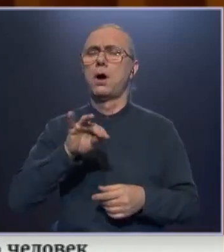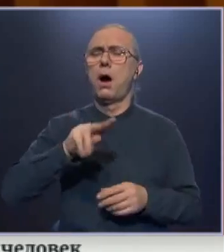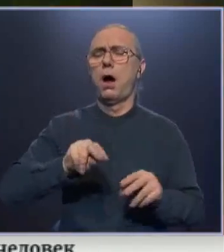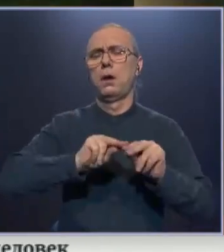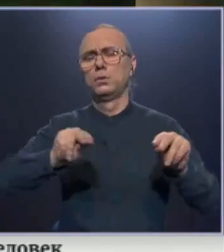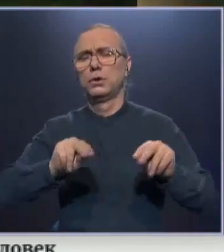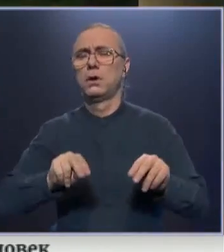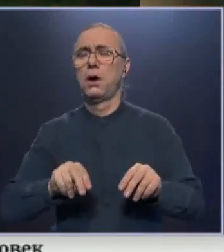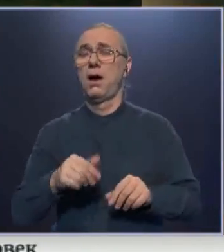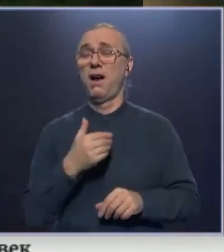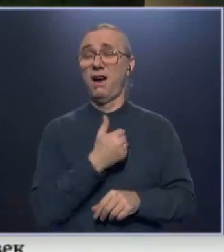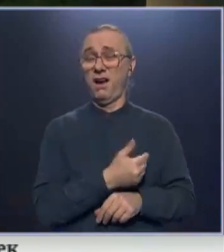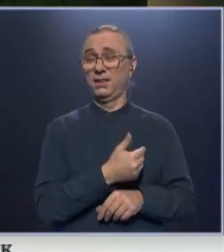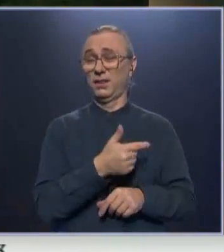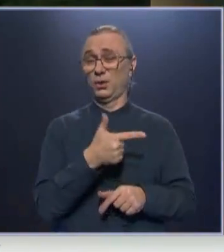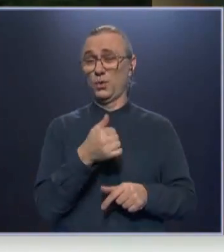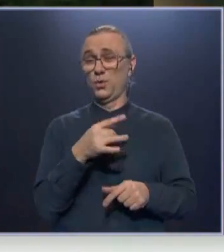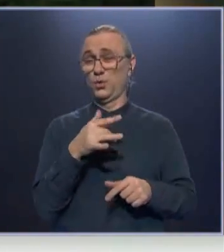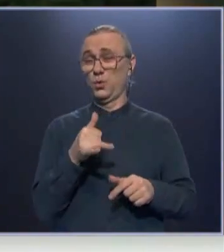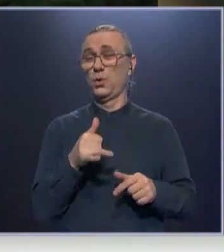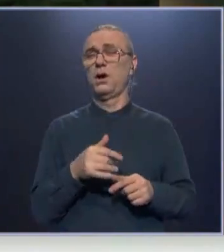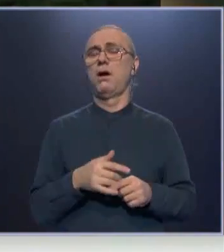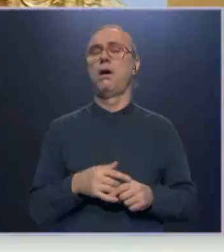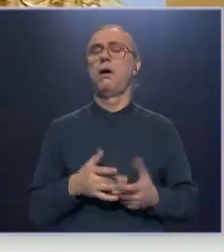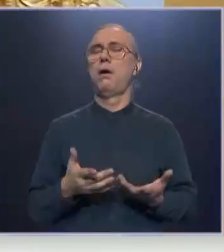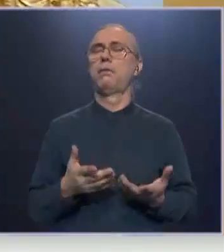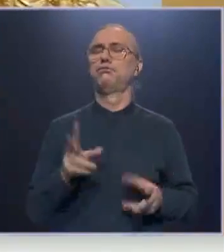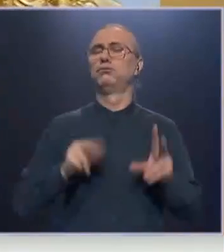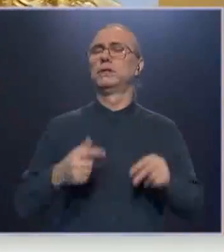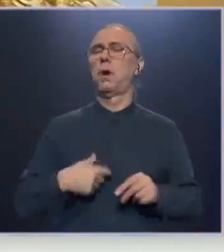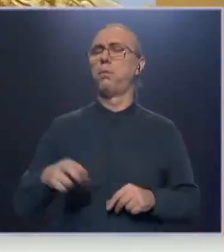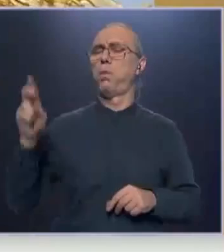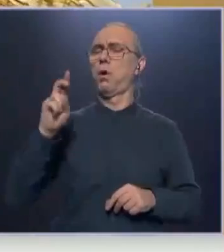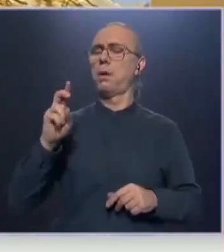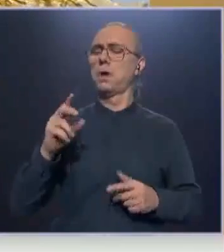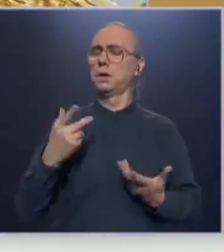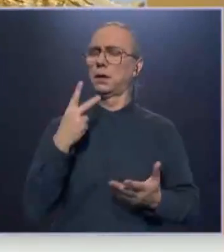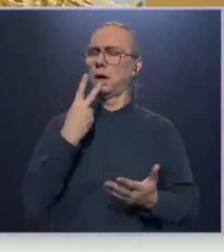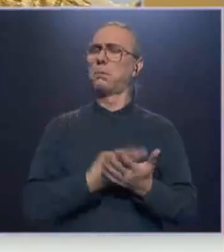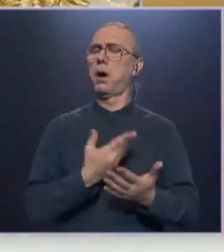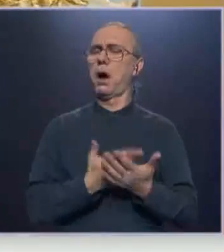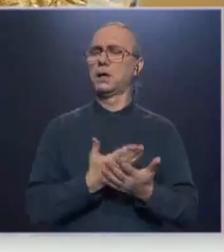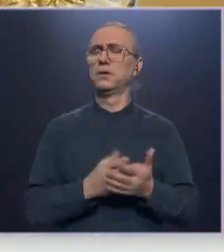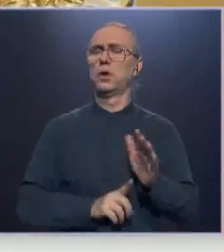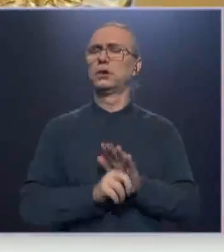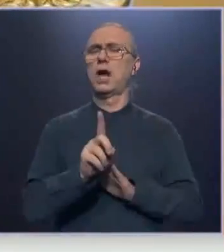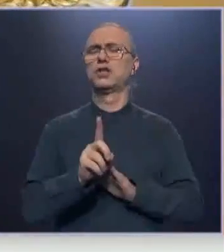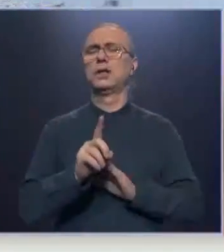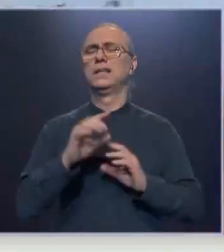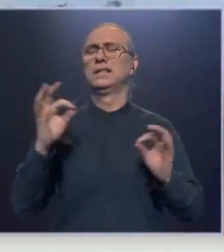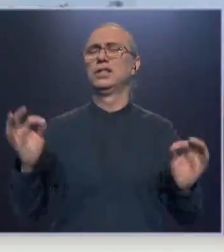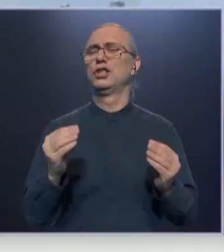к делу. Раз он Бог, а Бог всемогущ, то значит, надо это демонстрировать. Вот он и начал из